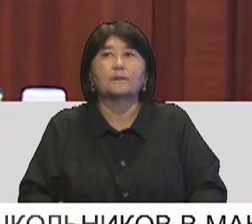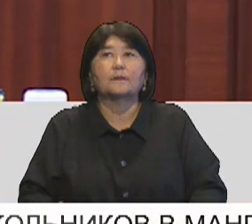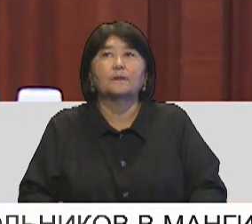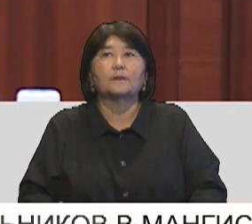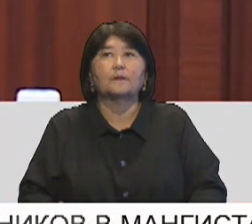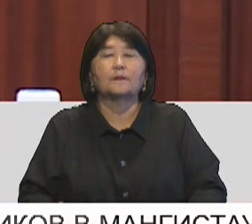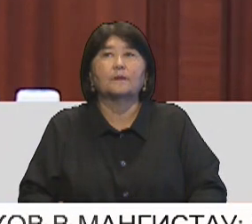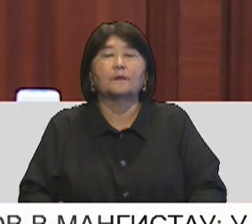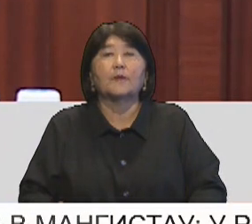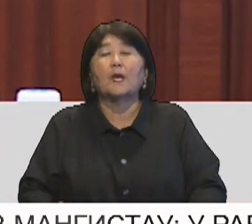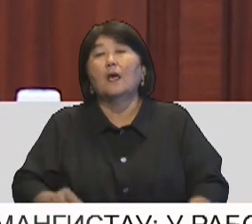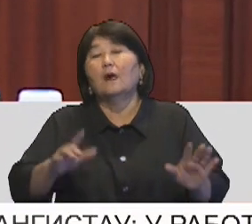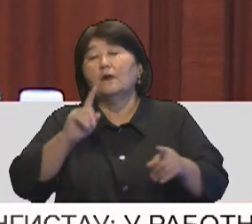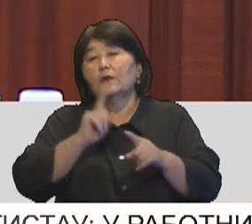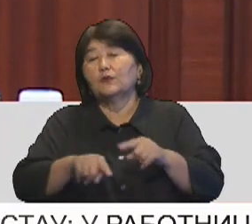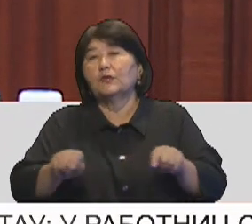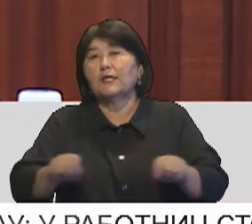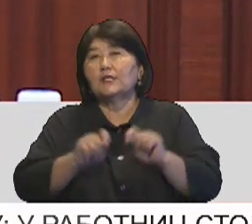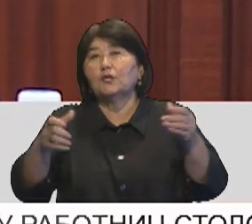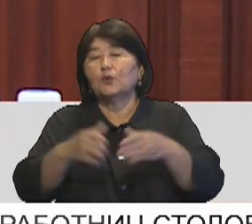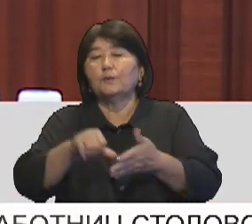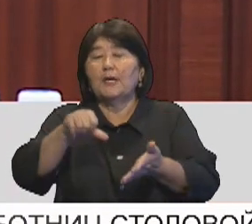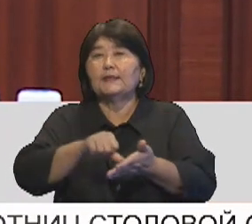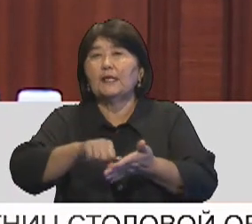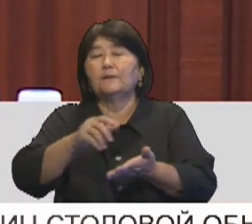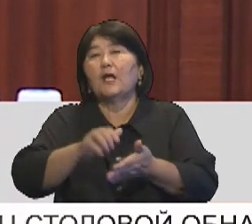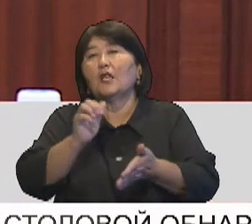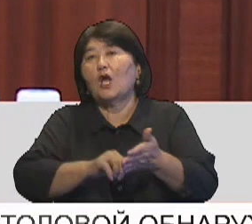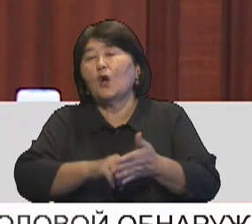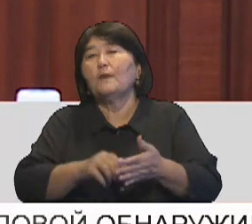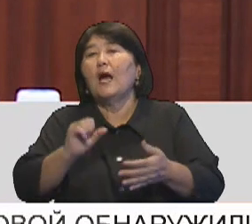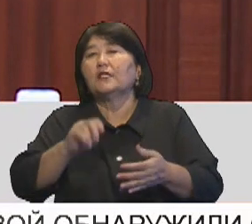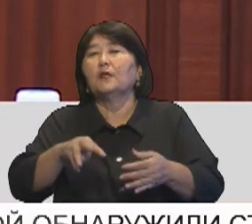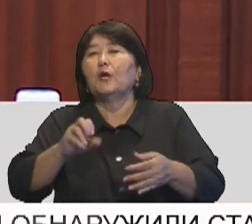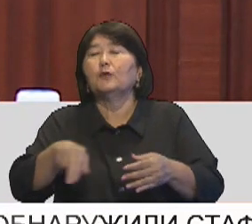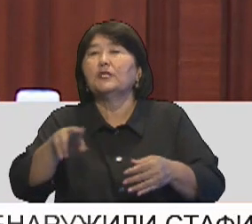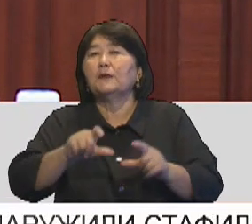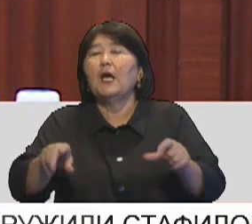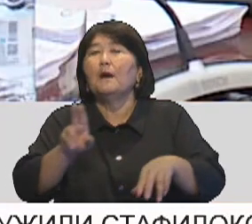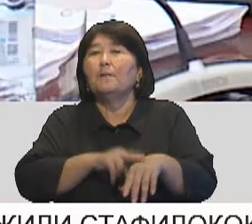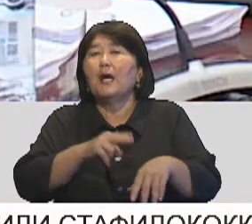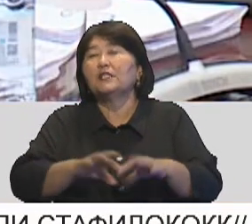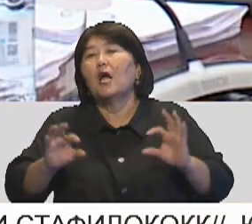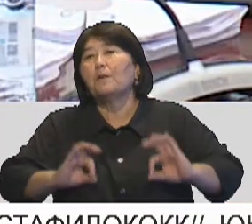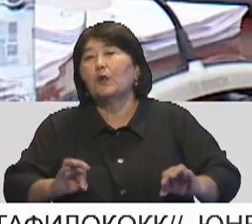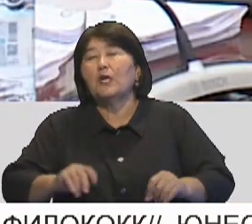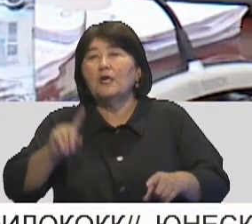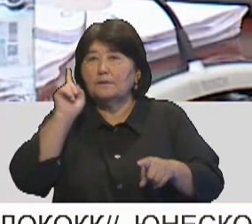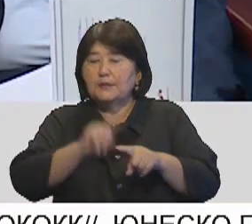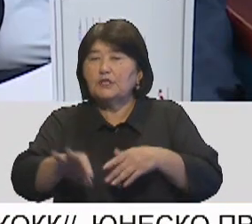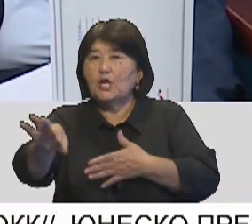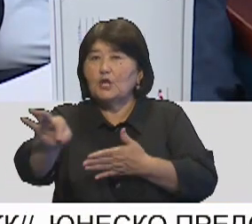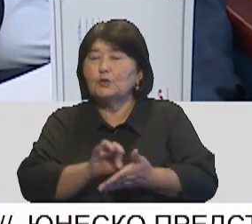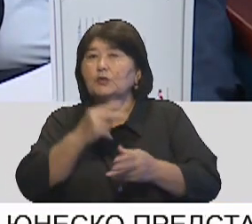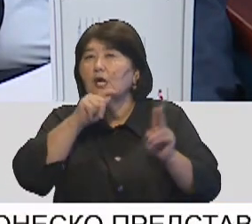антимонопольный в срочном порядке Создайте группу в составе представителей налогового антимонопольного департамента полиции прокуратуры выставить срочно